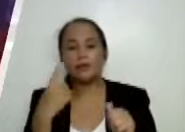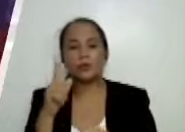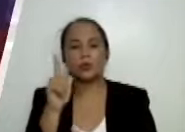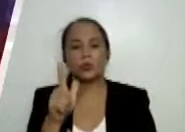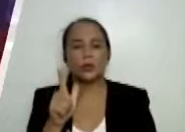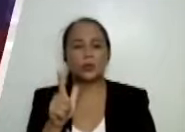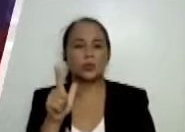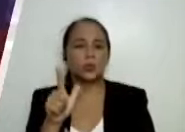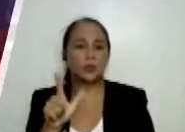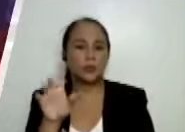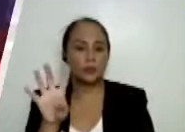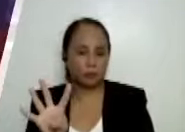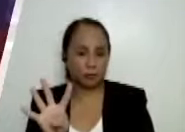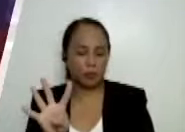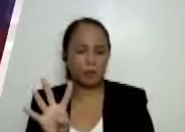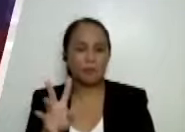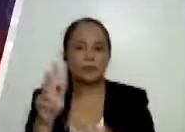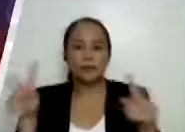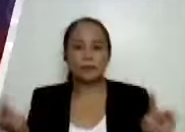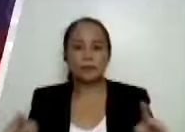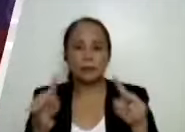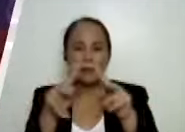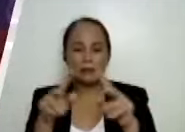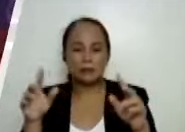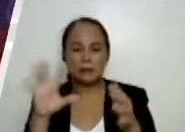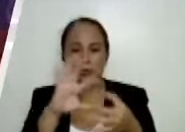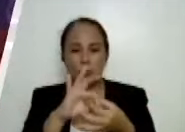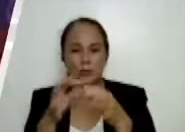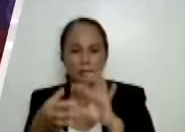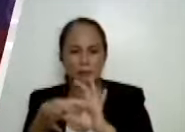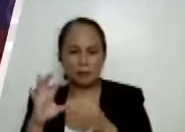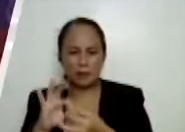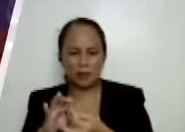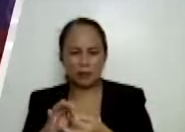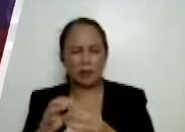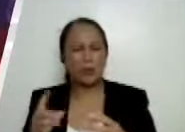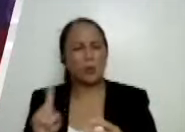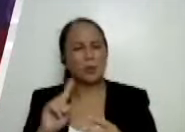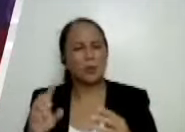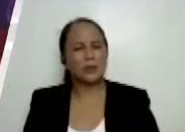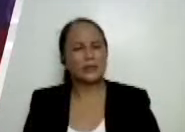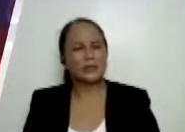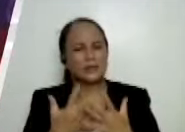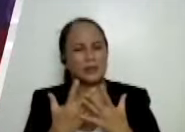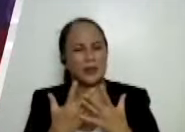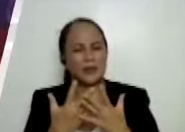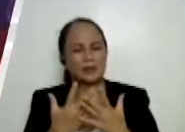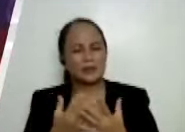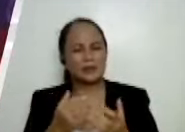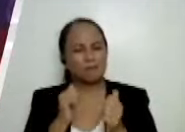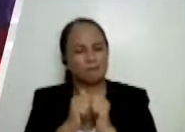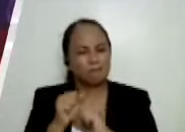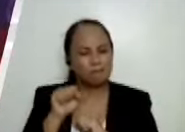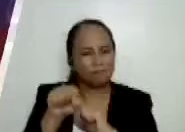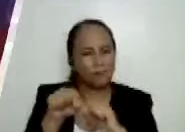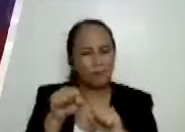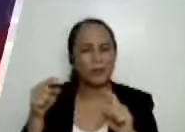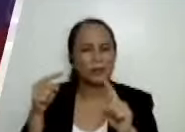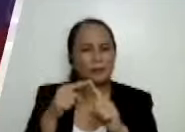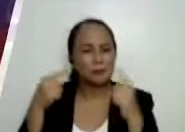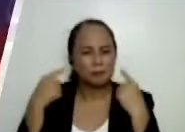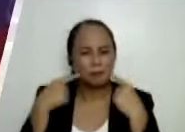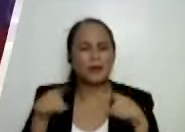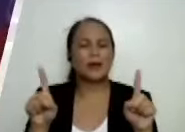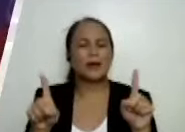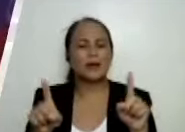2024 Paris Olympics. Ano kaya ang inspirasyon nila sa bawat suntok tungo sa tagumpay?